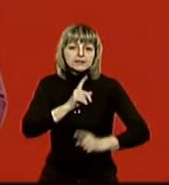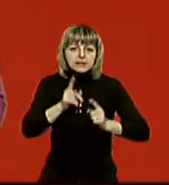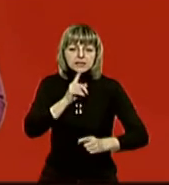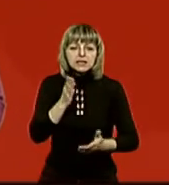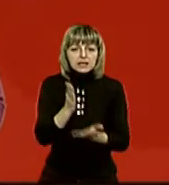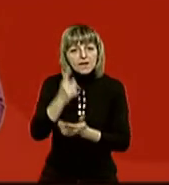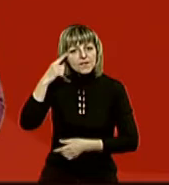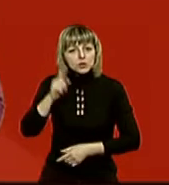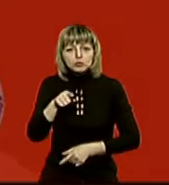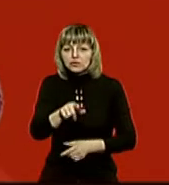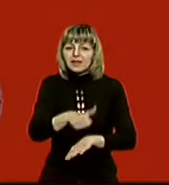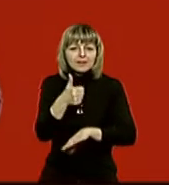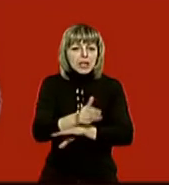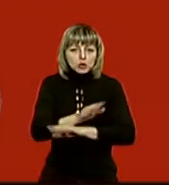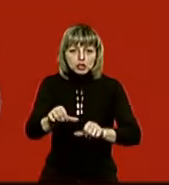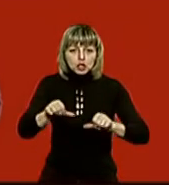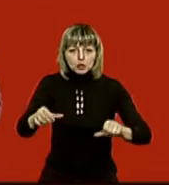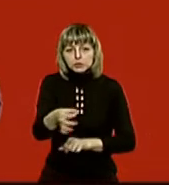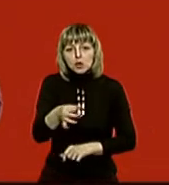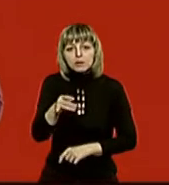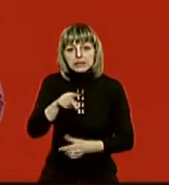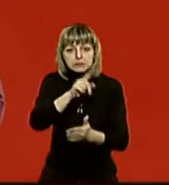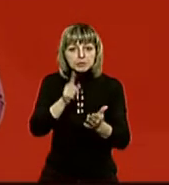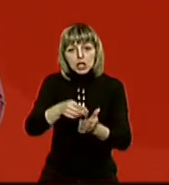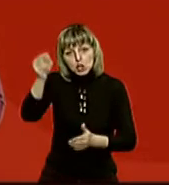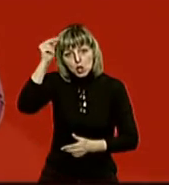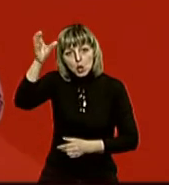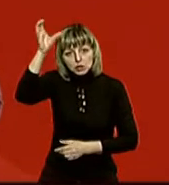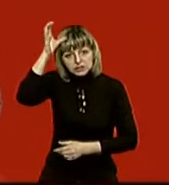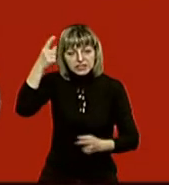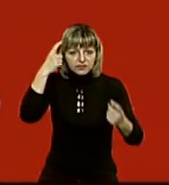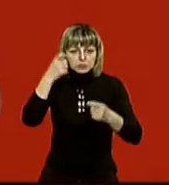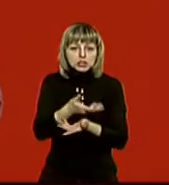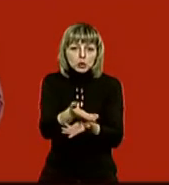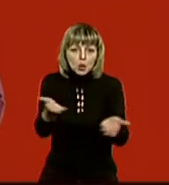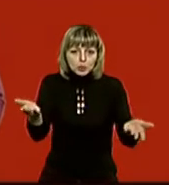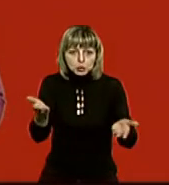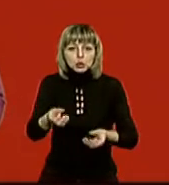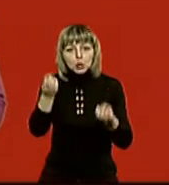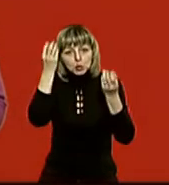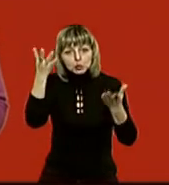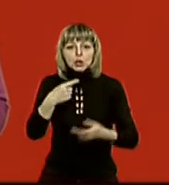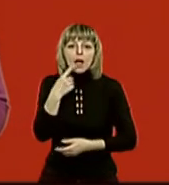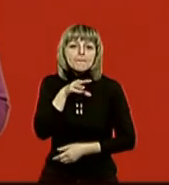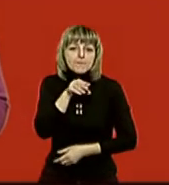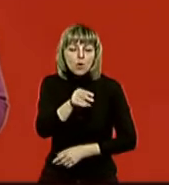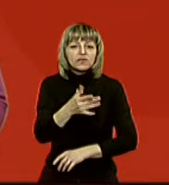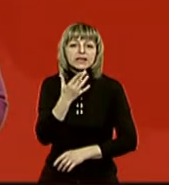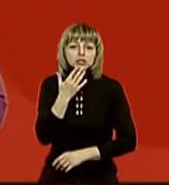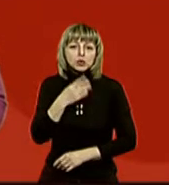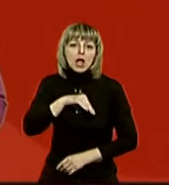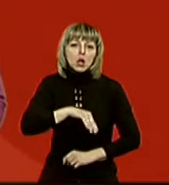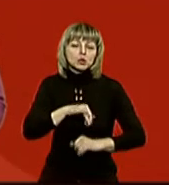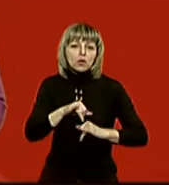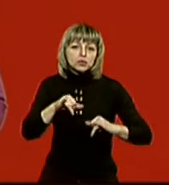засіданні стало відомо, що він не очолює комісію обласної ради з питань освіти, науки, інформаційного простору, культури та мови, національного і